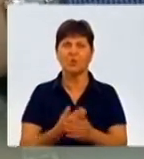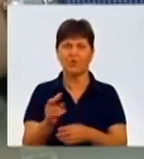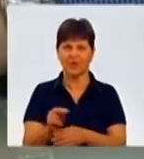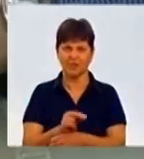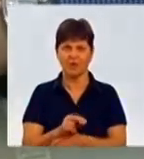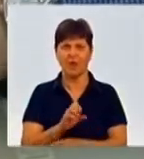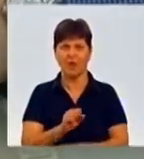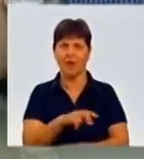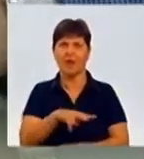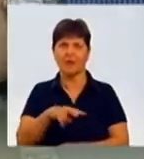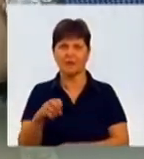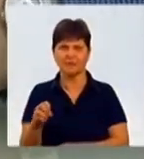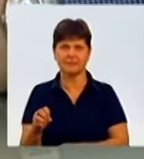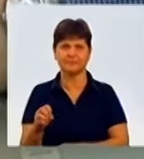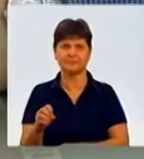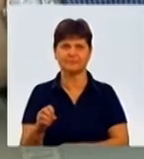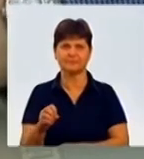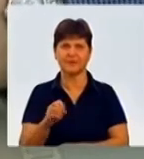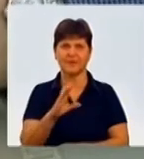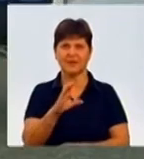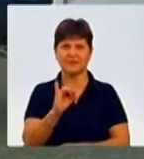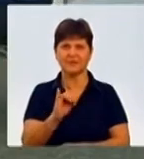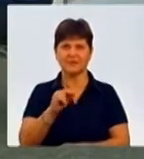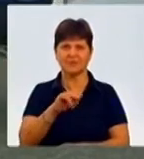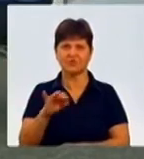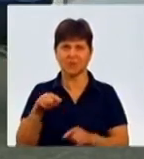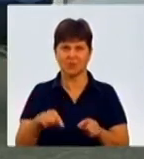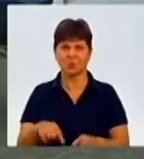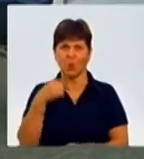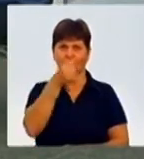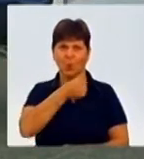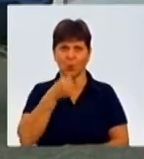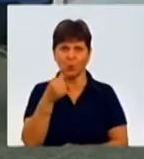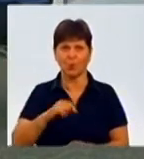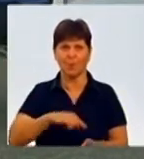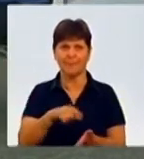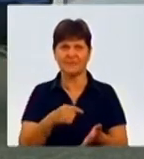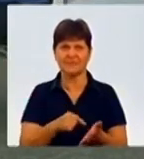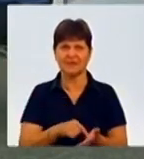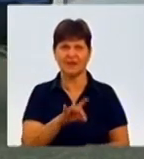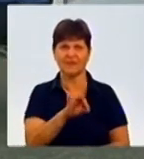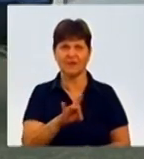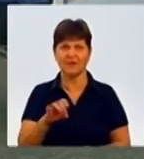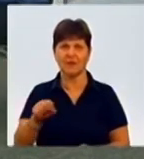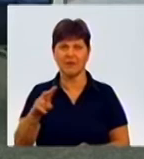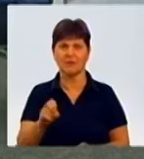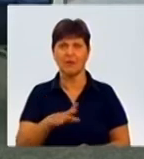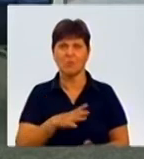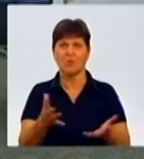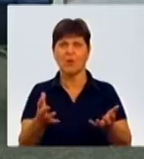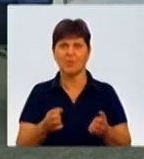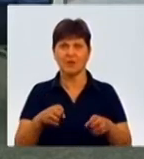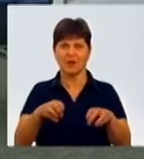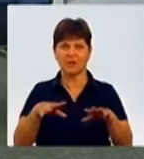Але в січні цього року на місцевій раді було прийнято рішення про